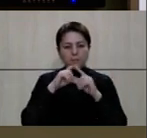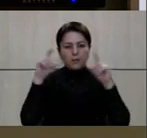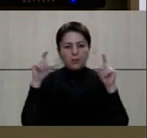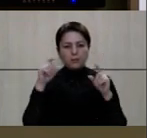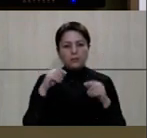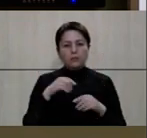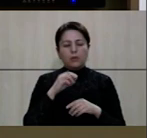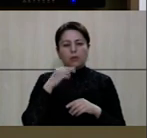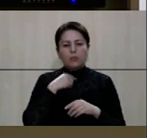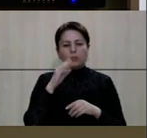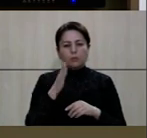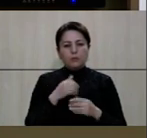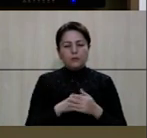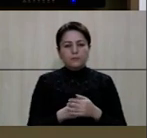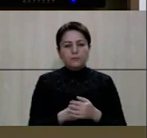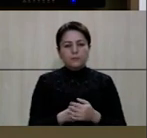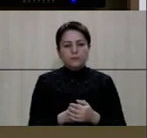hisoblanardi.